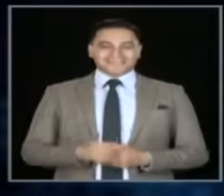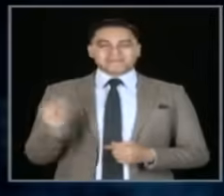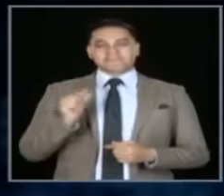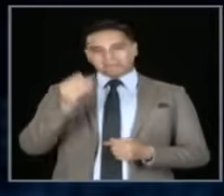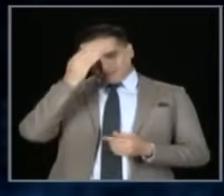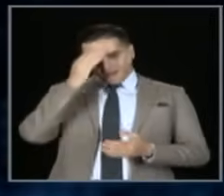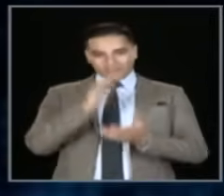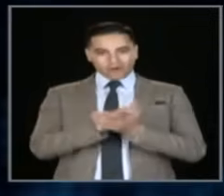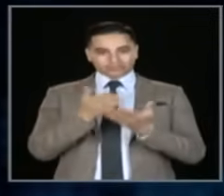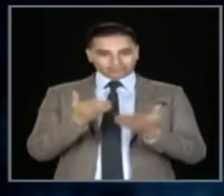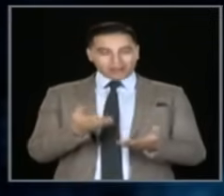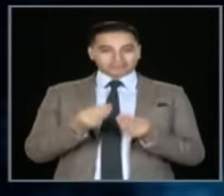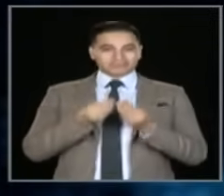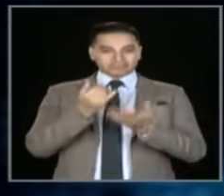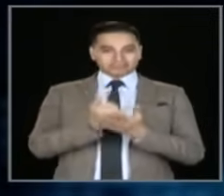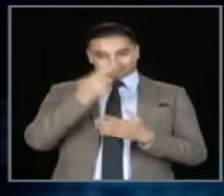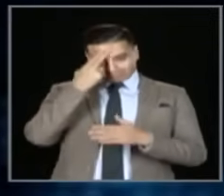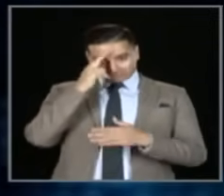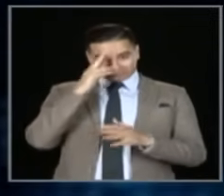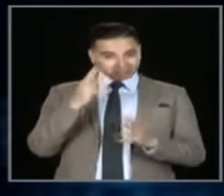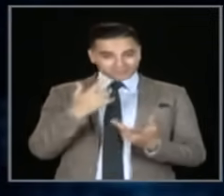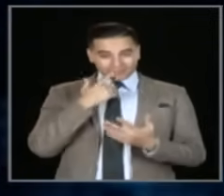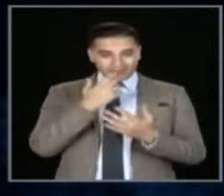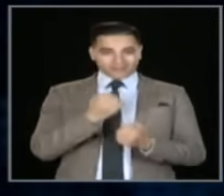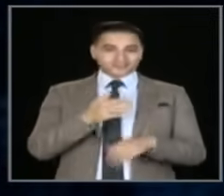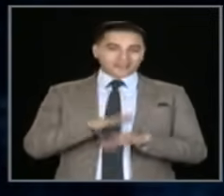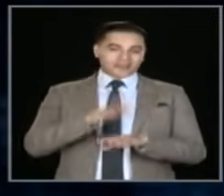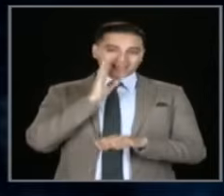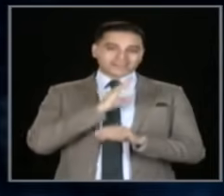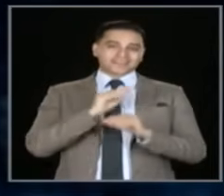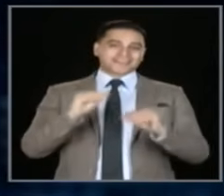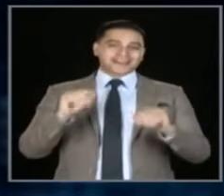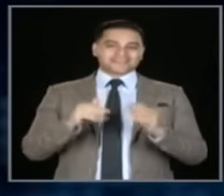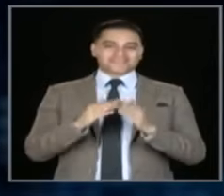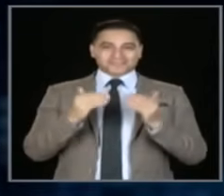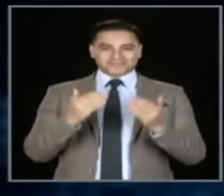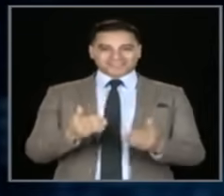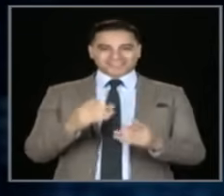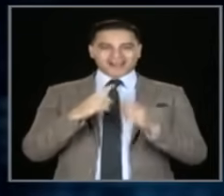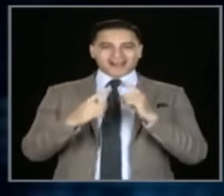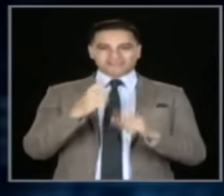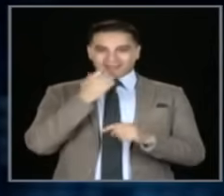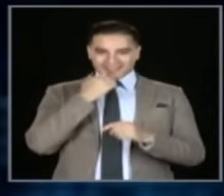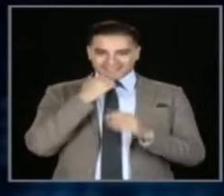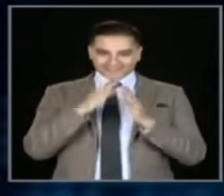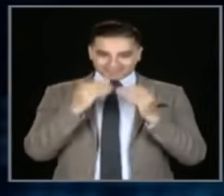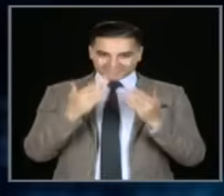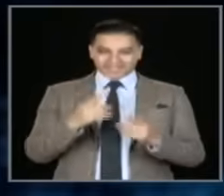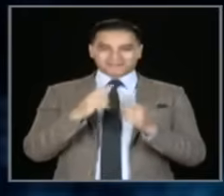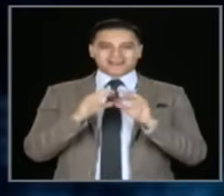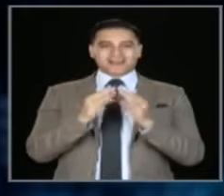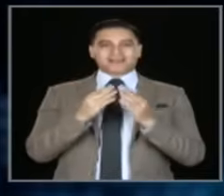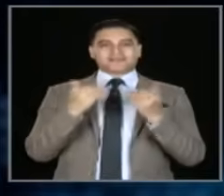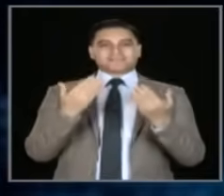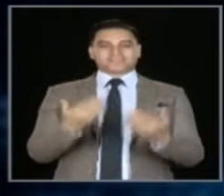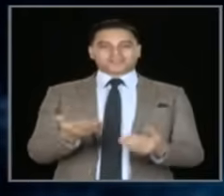برنامج العباقره اصحاب يقدم اليكم برعايه من يهتم بالتعليم في مصر، البنك الاهلي المصري، بنك